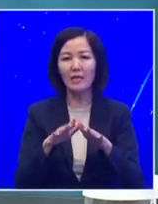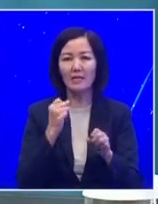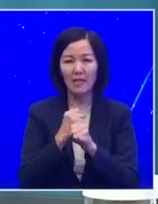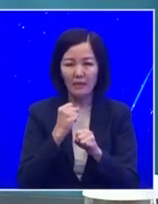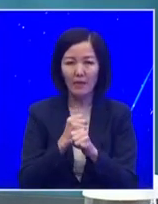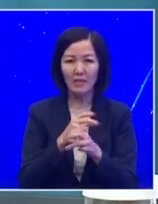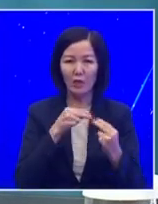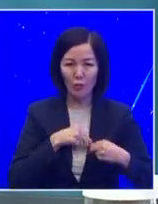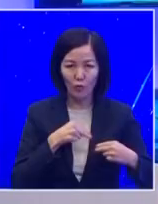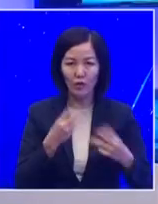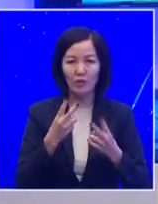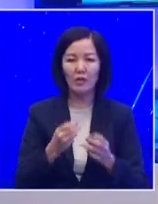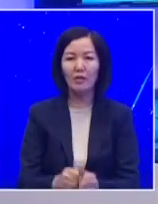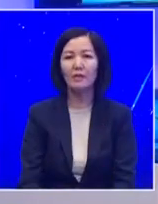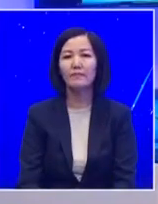Занимайтесь.